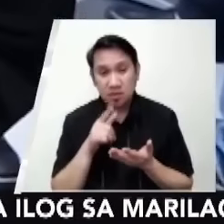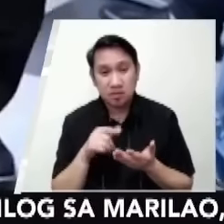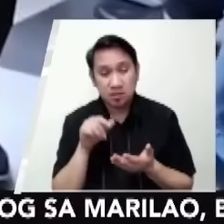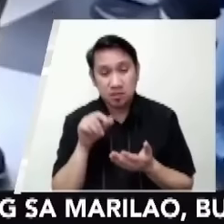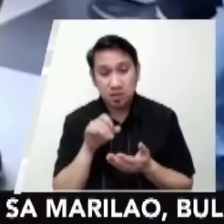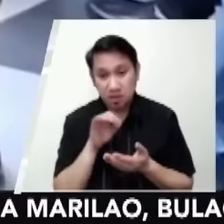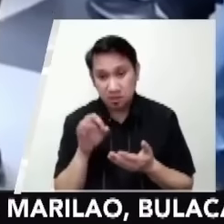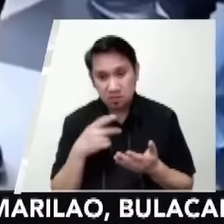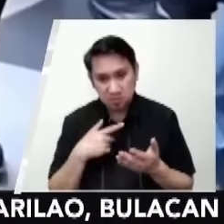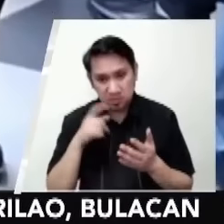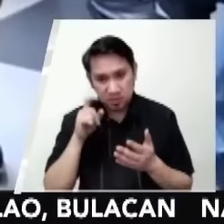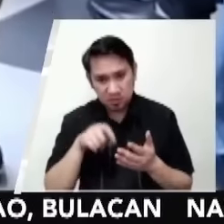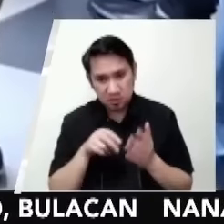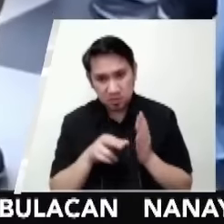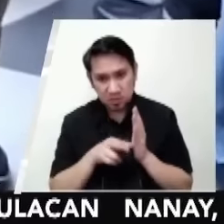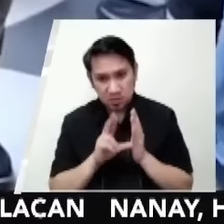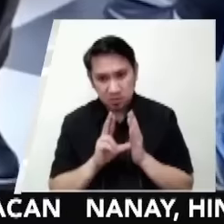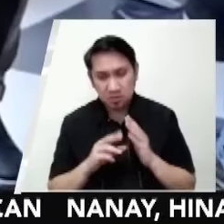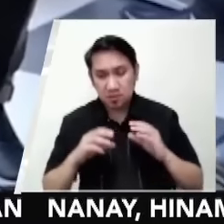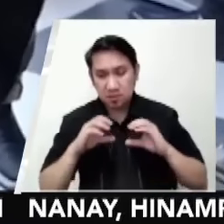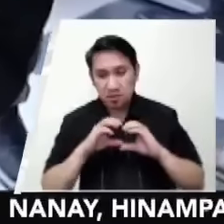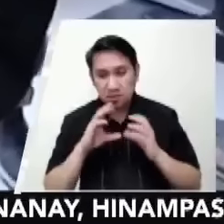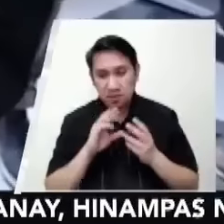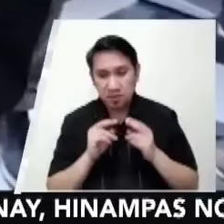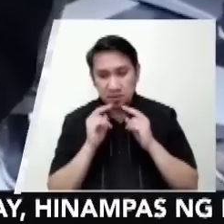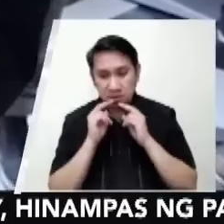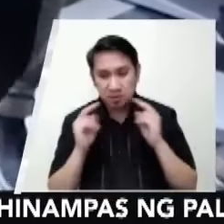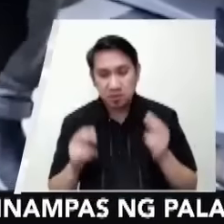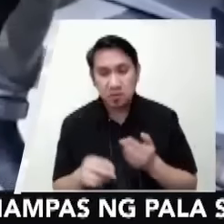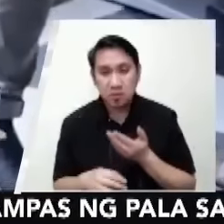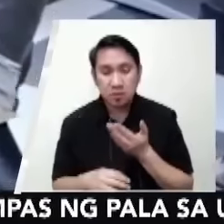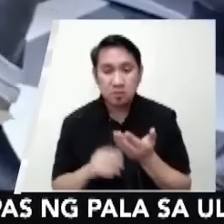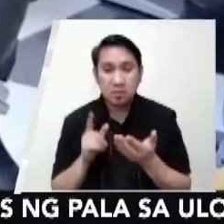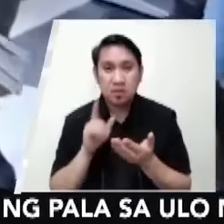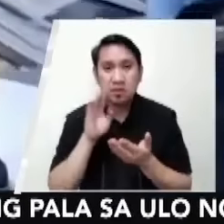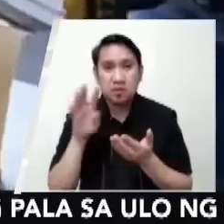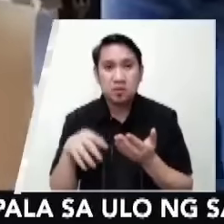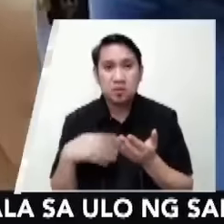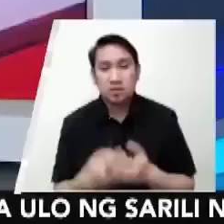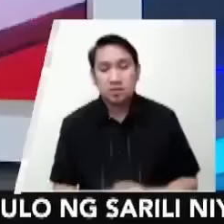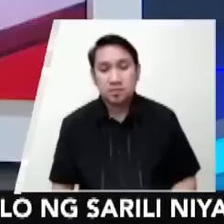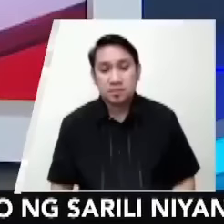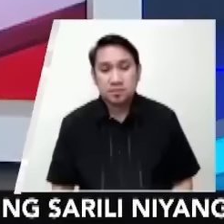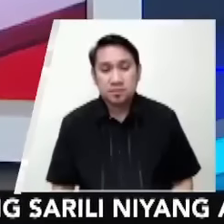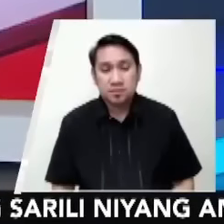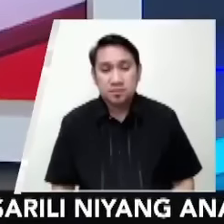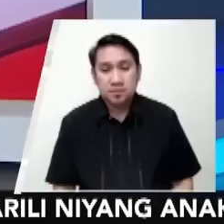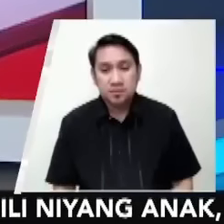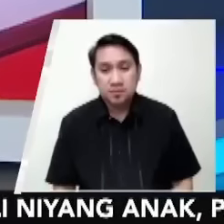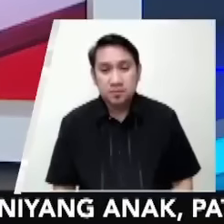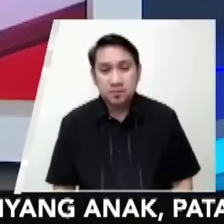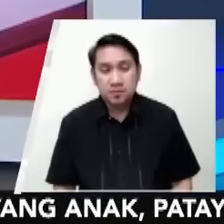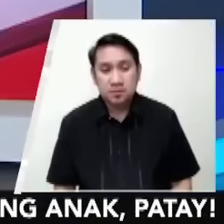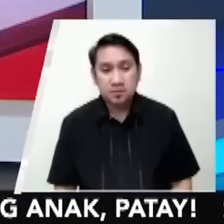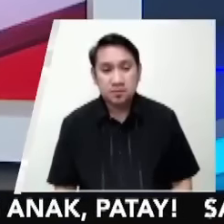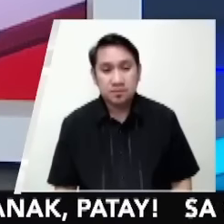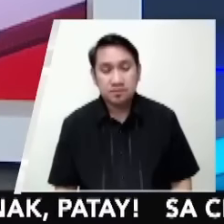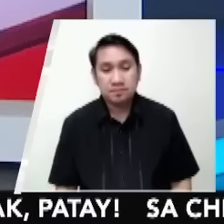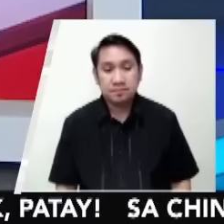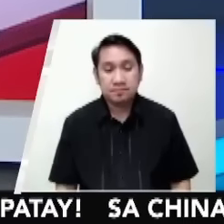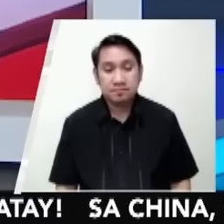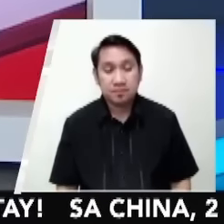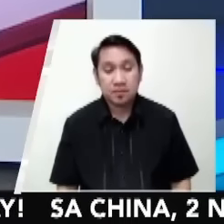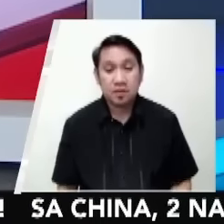ito. Para sa GMA Integrated News, Ivan Mayrina Nakatutok, 24 Horas. Inilatag ng bagong hepe